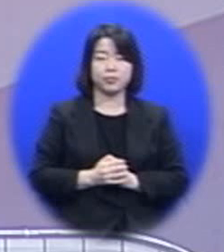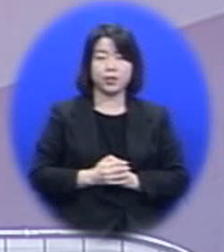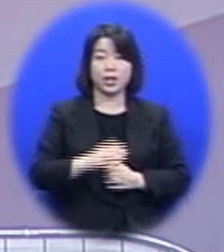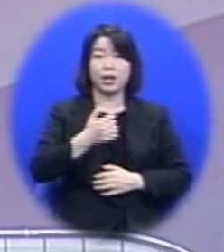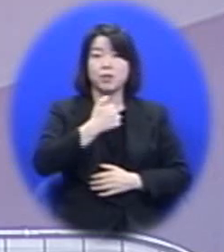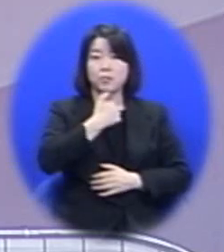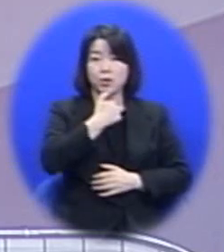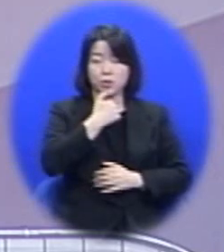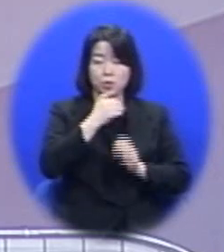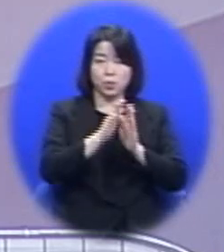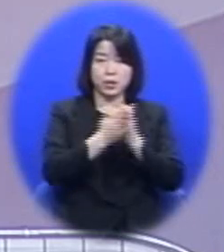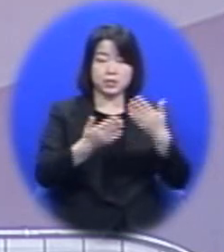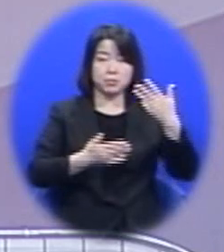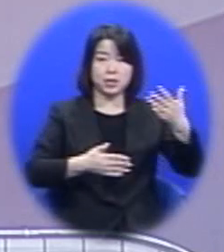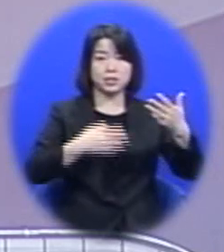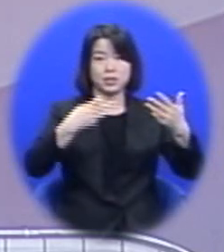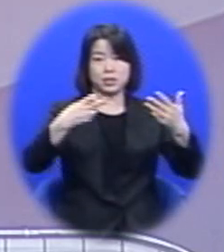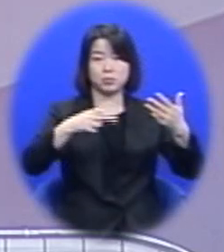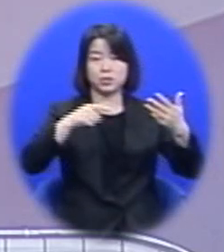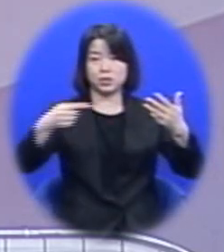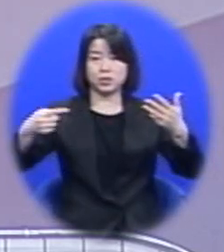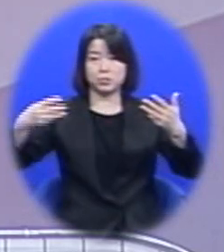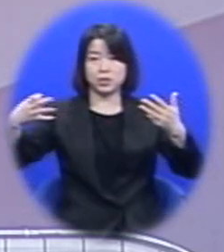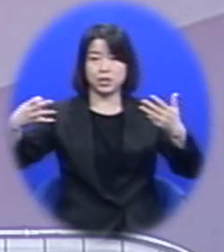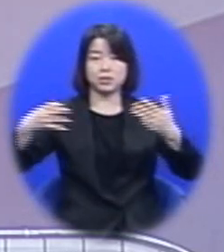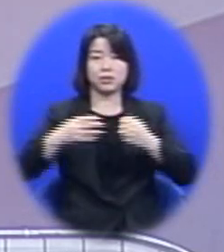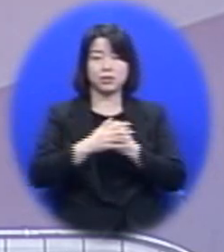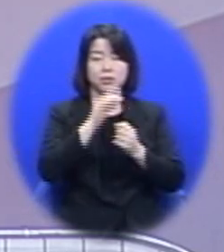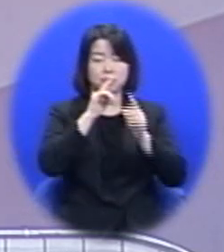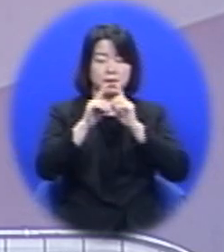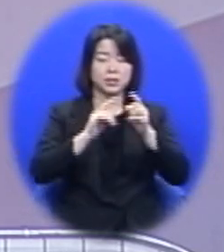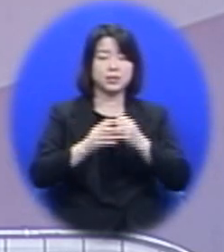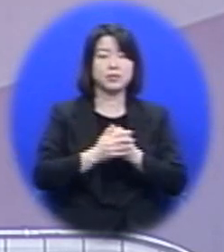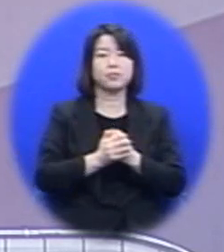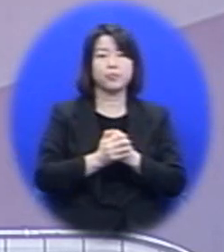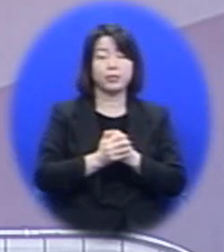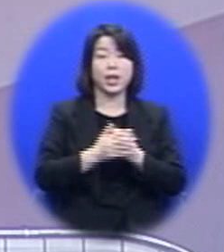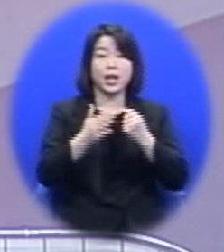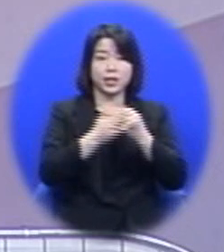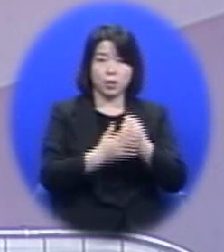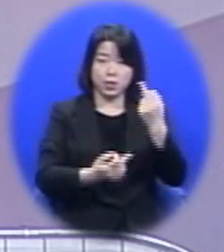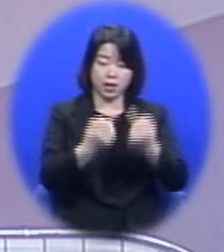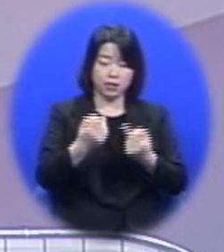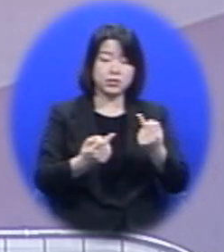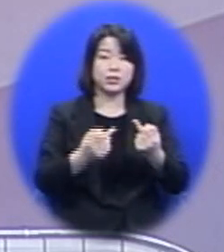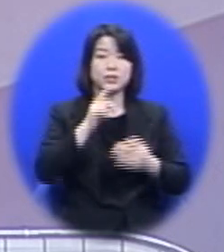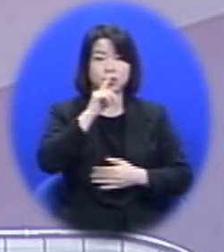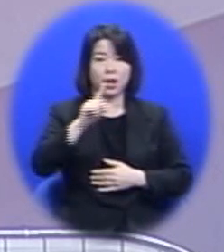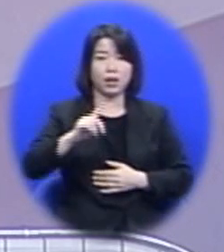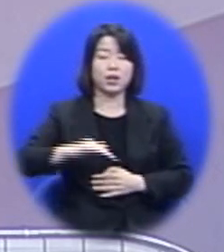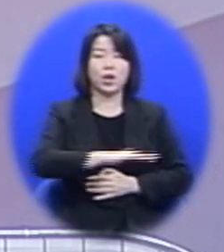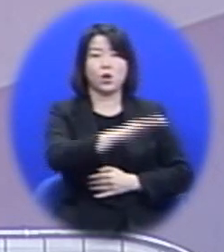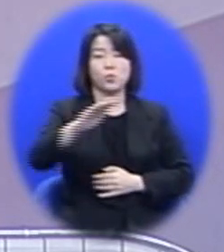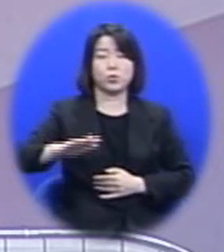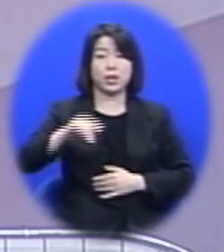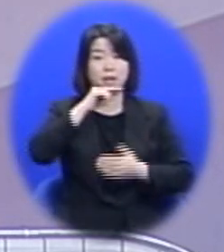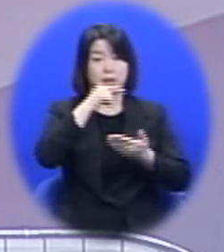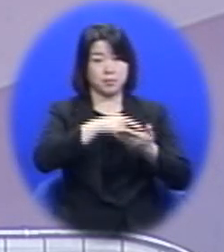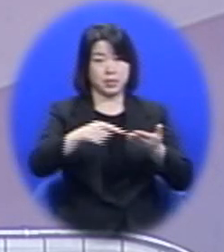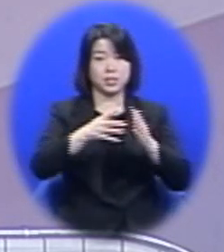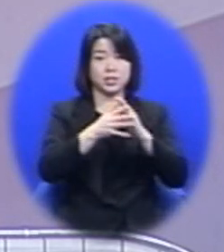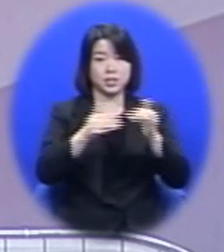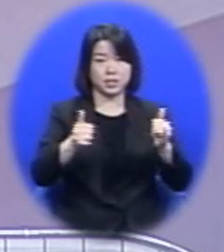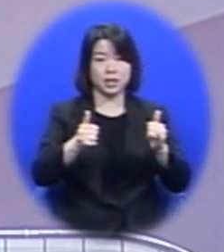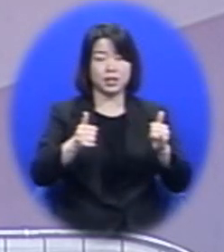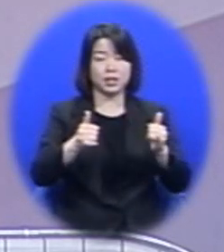로마서 8장 12절에서 14절까지 이렇게 말씀했습니다. 그러므로 형제들아, 우리가 빚진 자로 돼